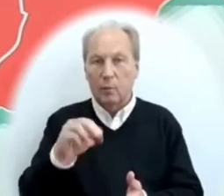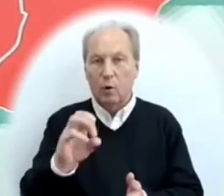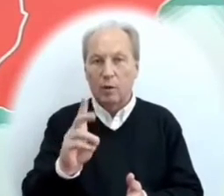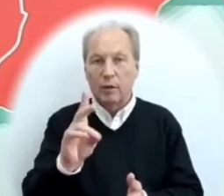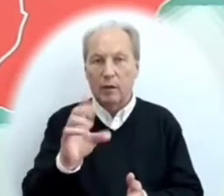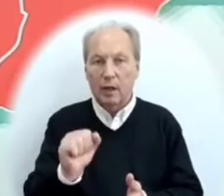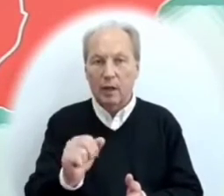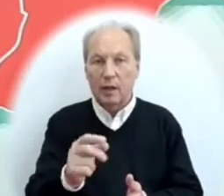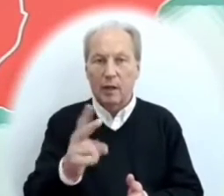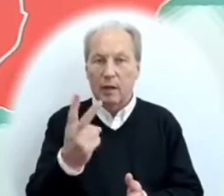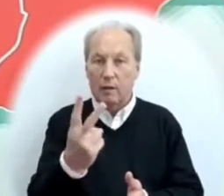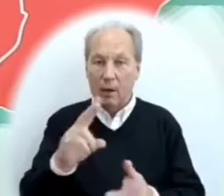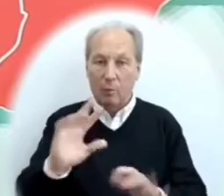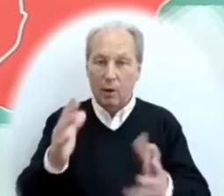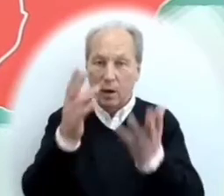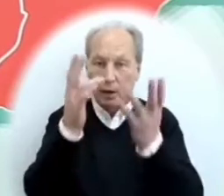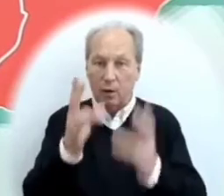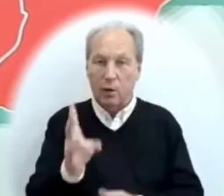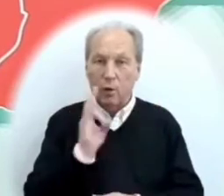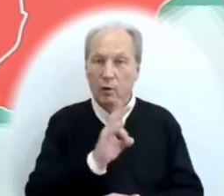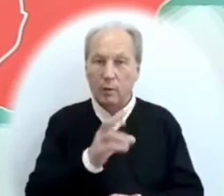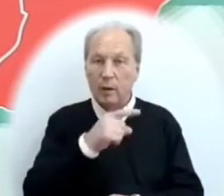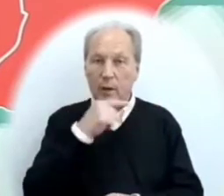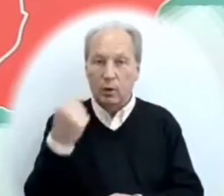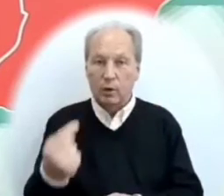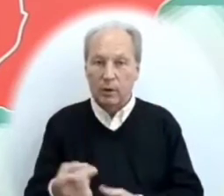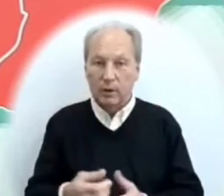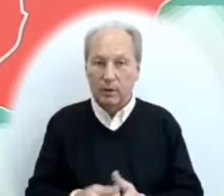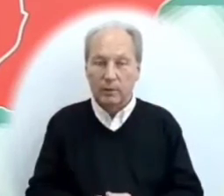бриллианта «Новосибирск, Россия».